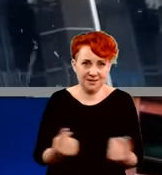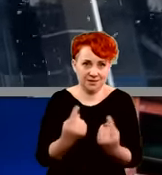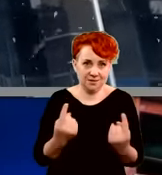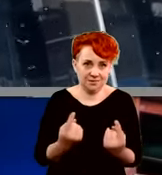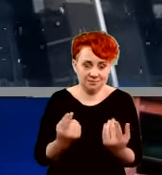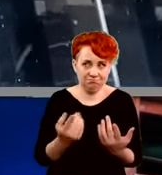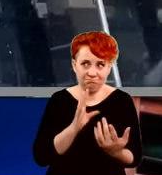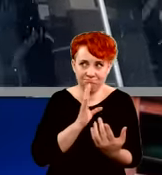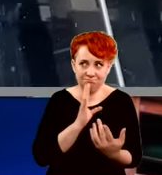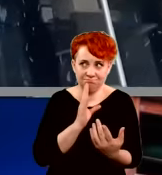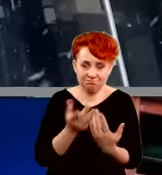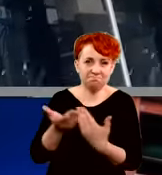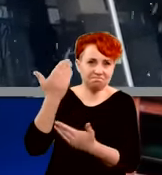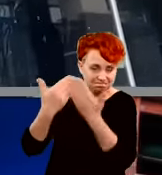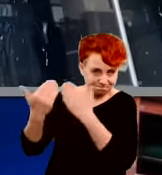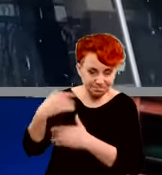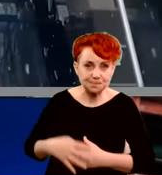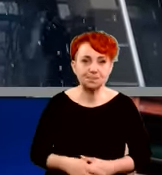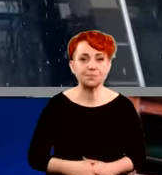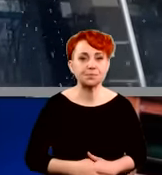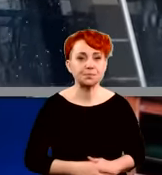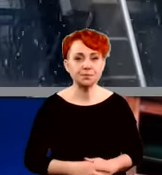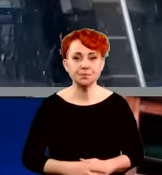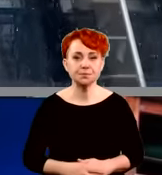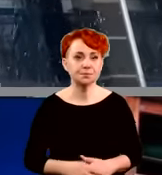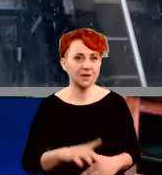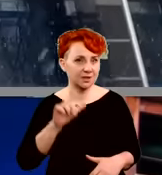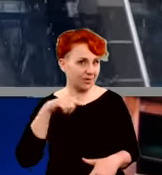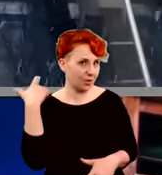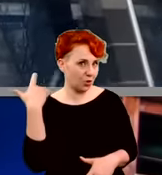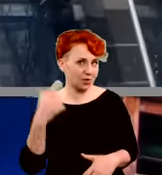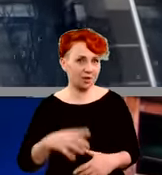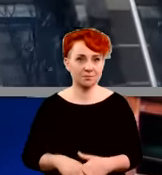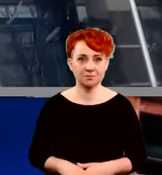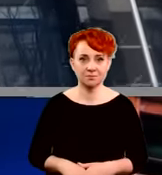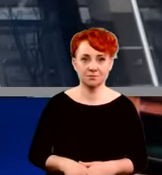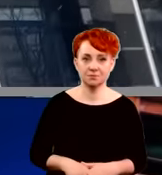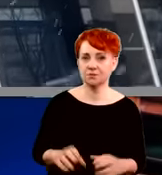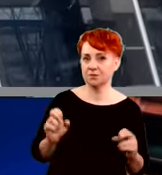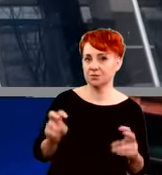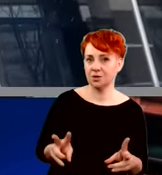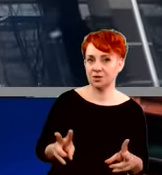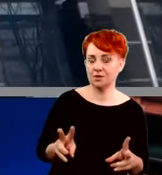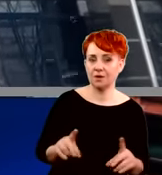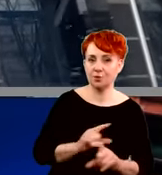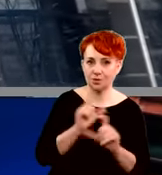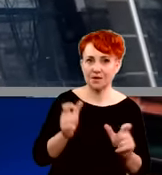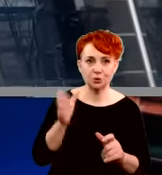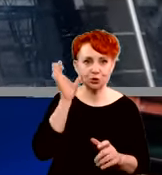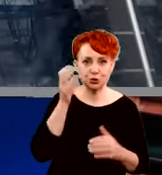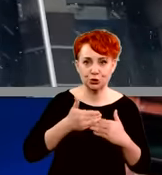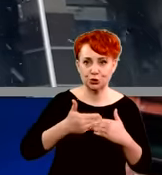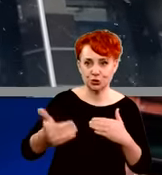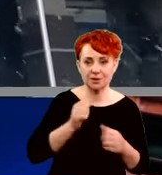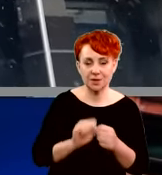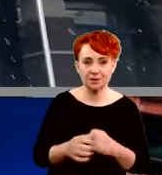się, jakiegoś czasu. Natomiast... 2 tygodni. Tak. Cały czas się rozgrywa.